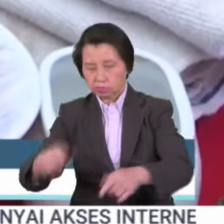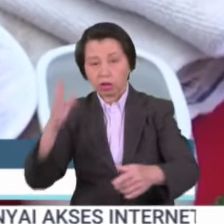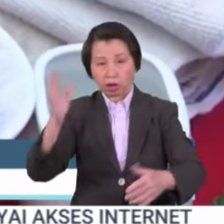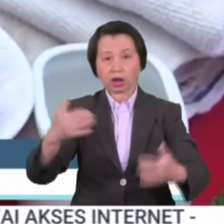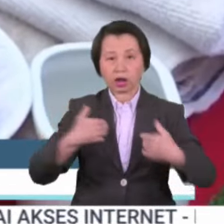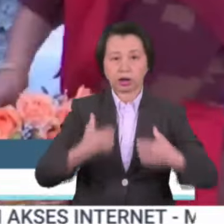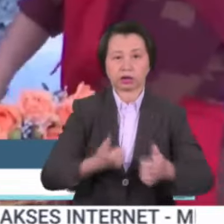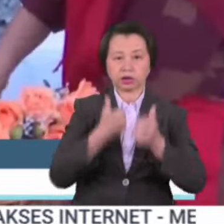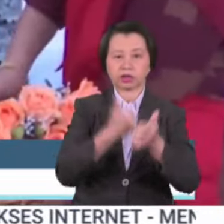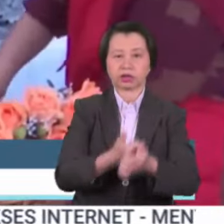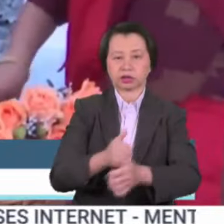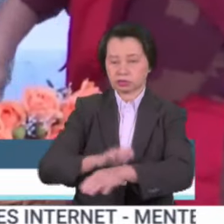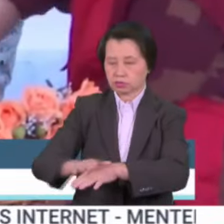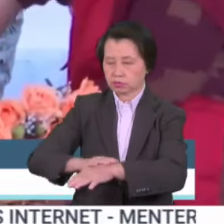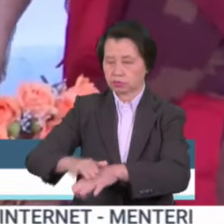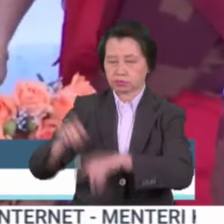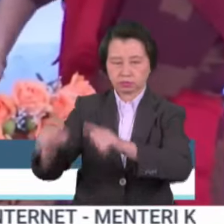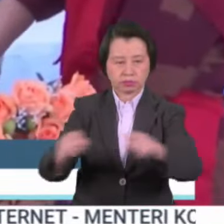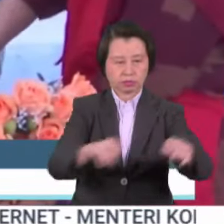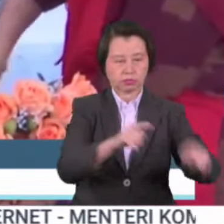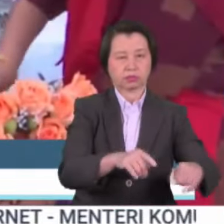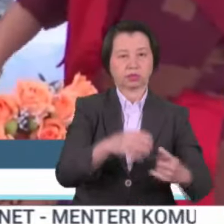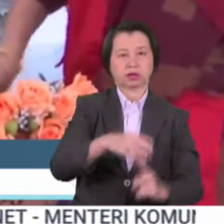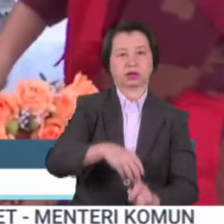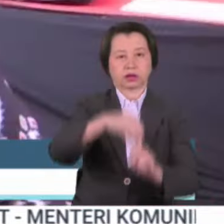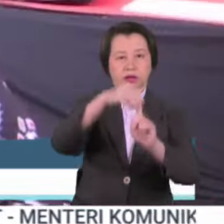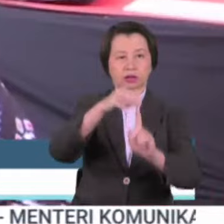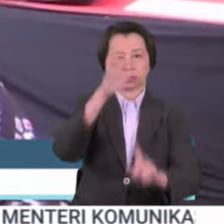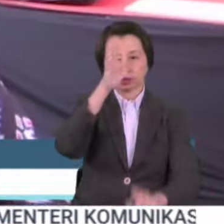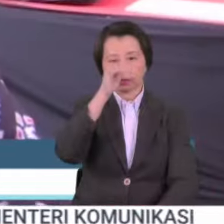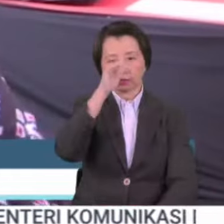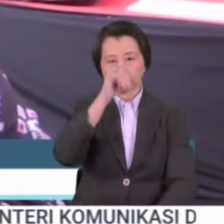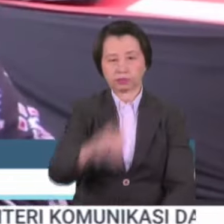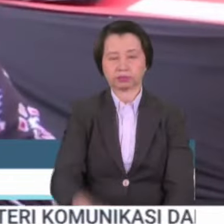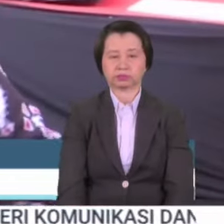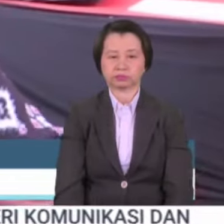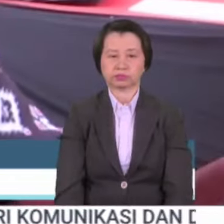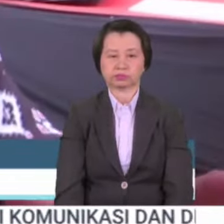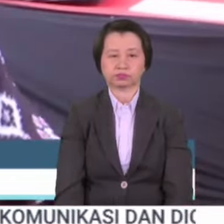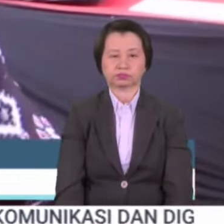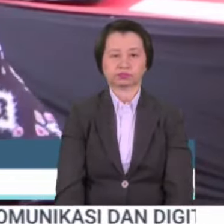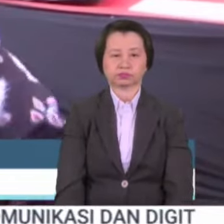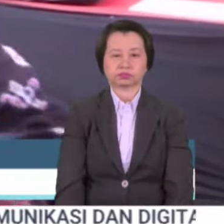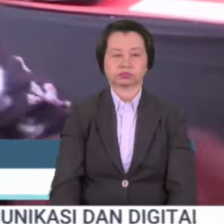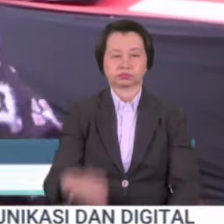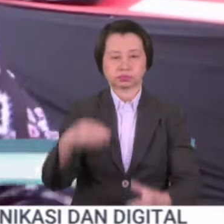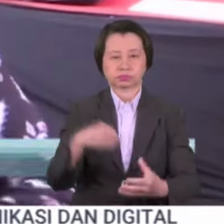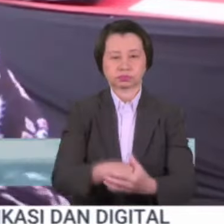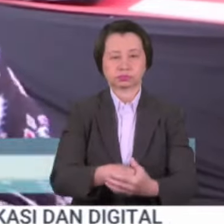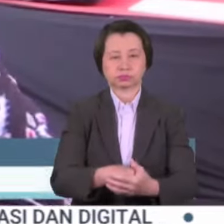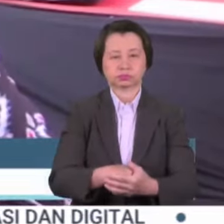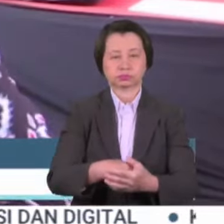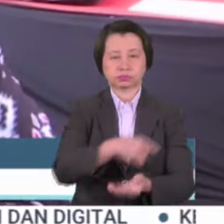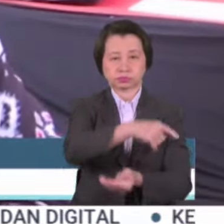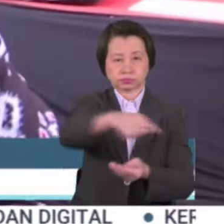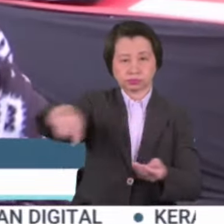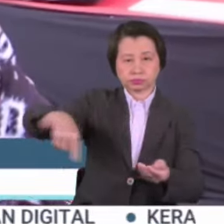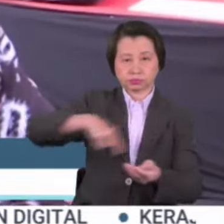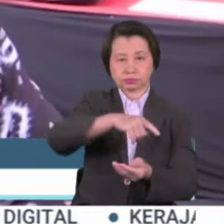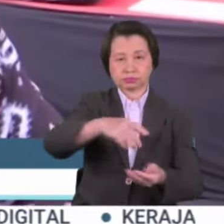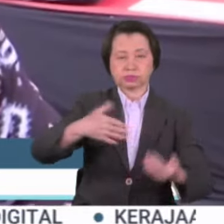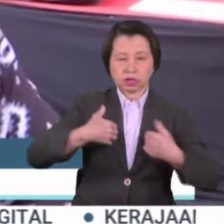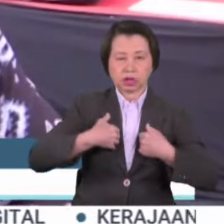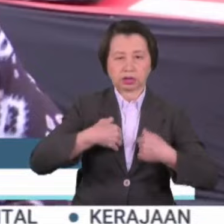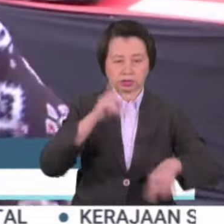dihasilkan mengikut etnik di negara ini, khususnya di Melaka. Jadi dalam komponen Nusantara ini kita